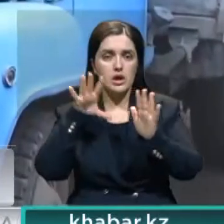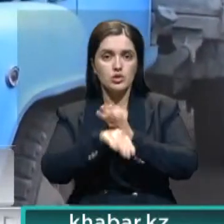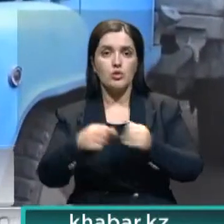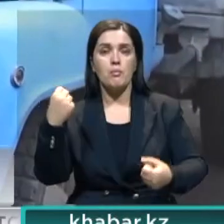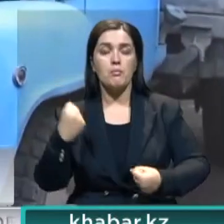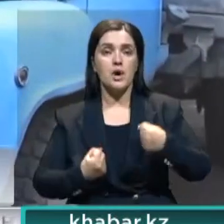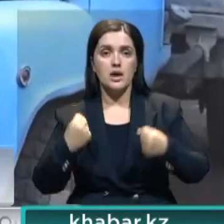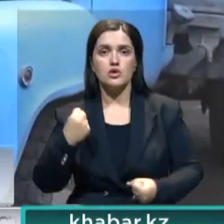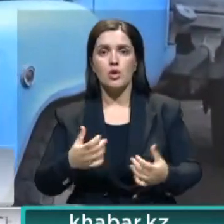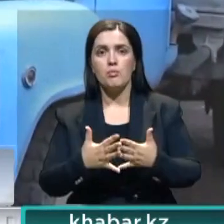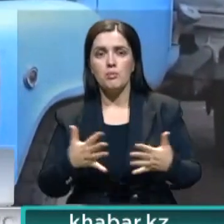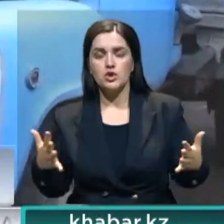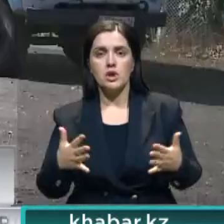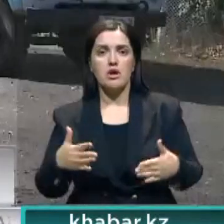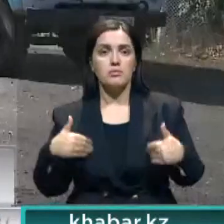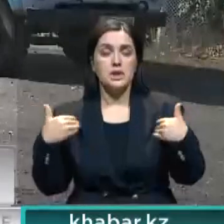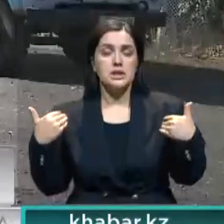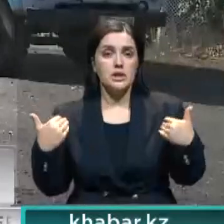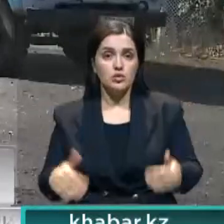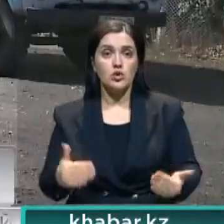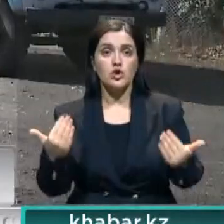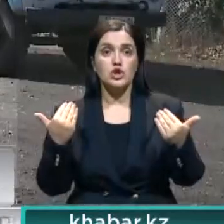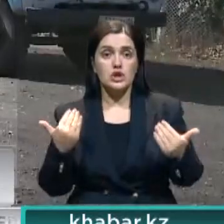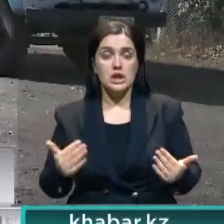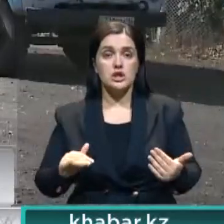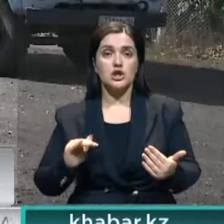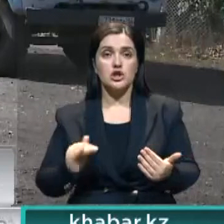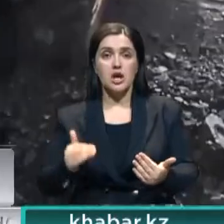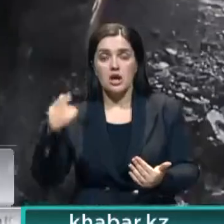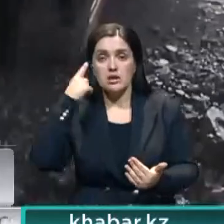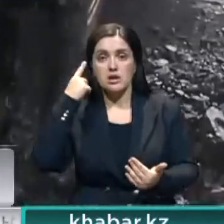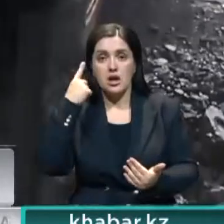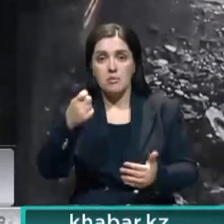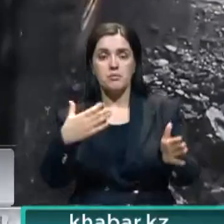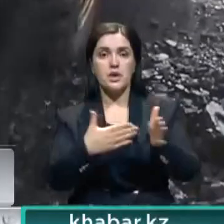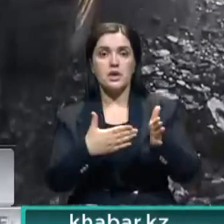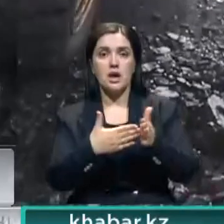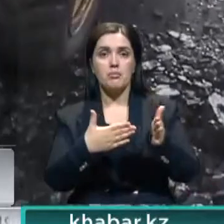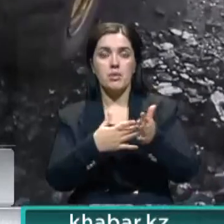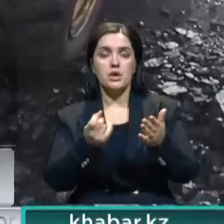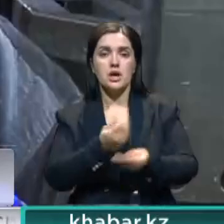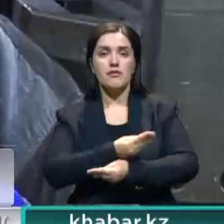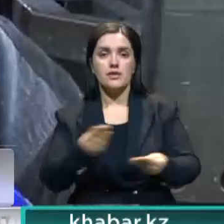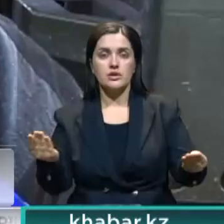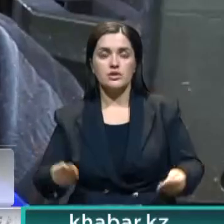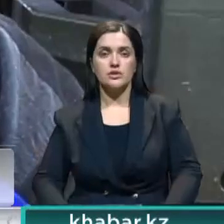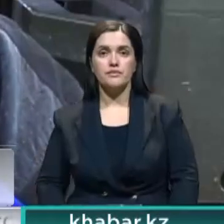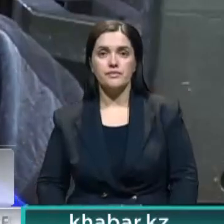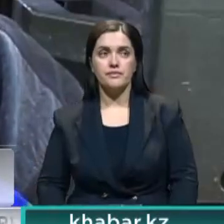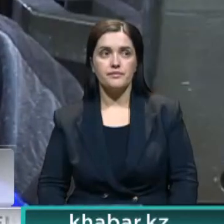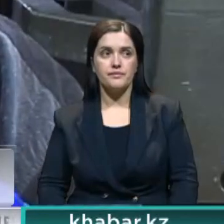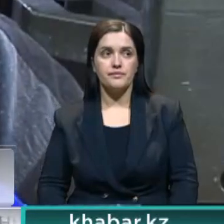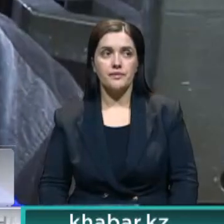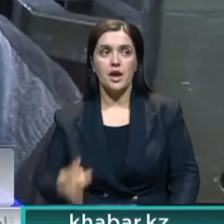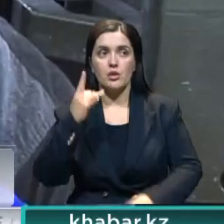водители. Правда, все больше безрезультатно. Теперь частникам и вовсе заявили, установлен лимит на выдачу. Сутки